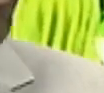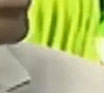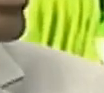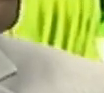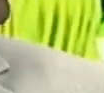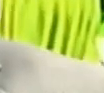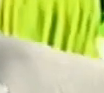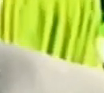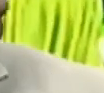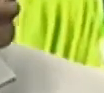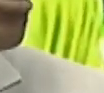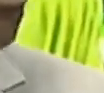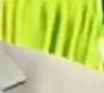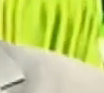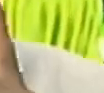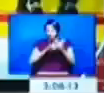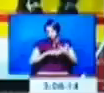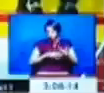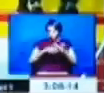awangudde tukuume ekitiibwa kya Kenya.